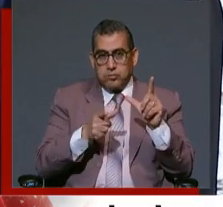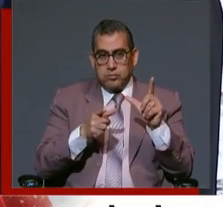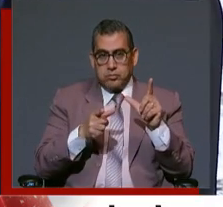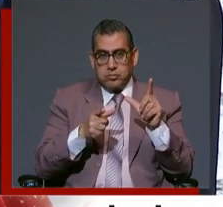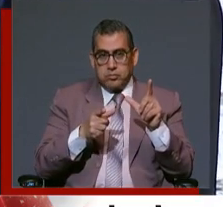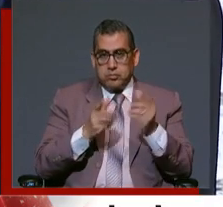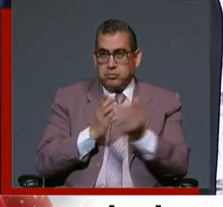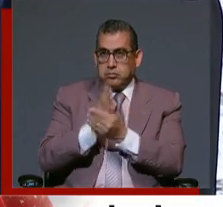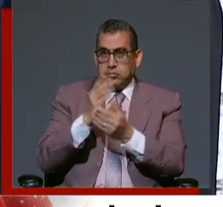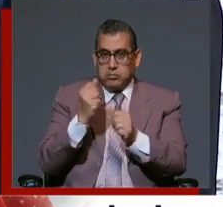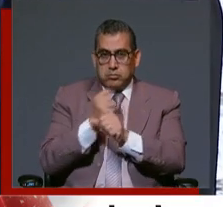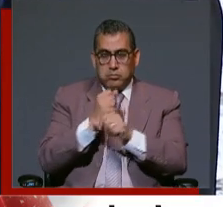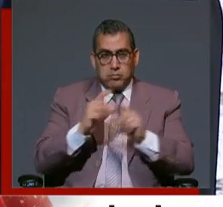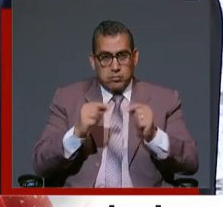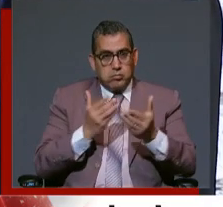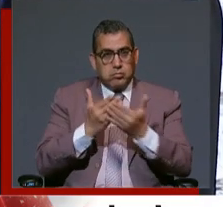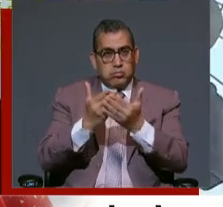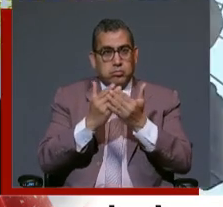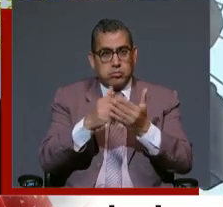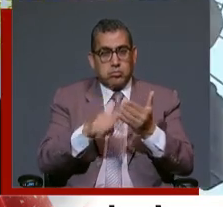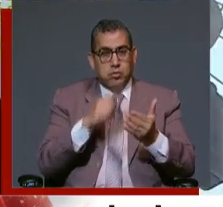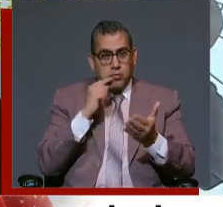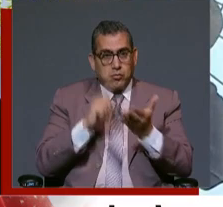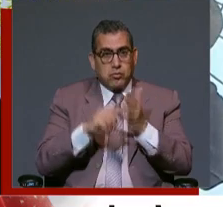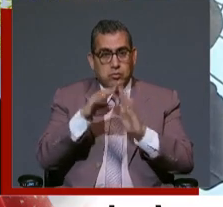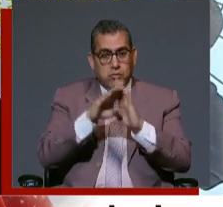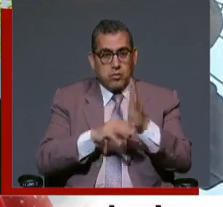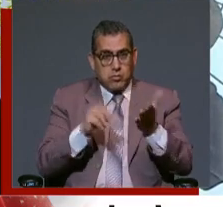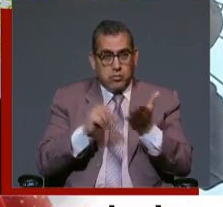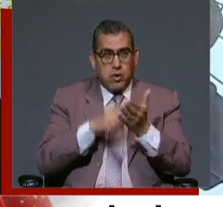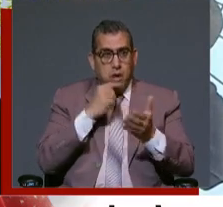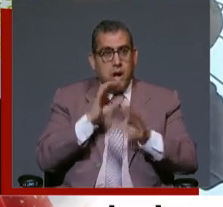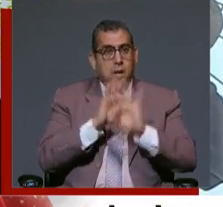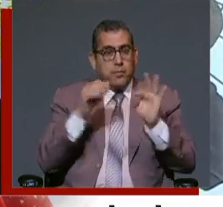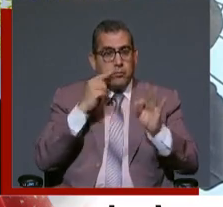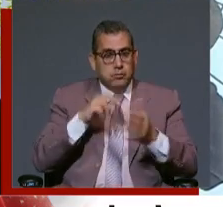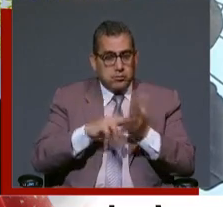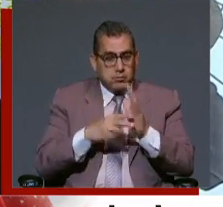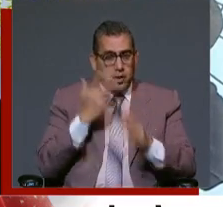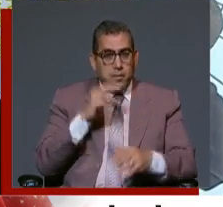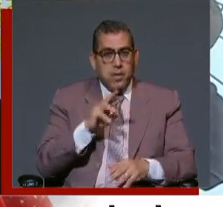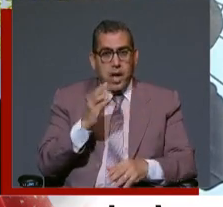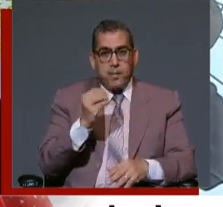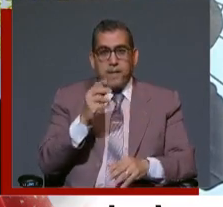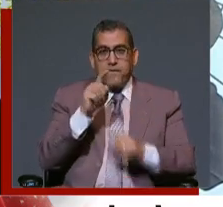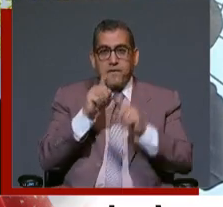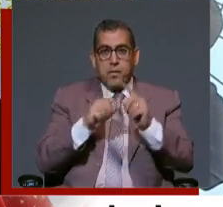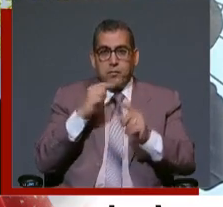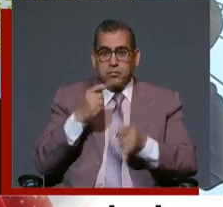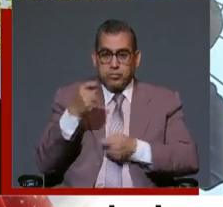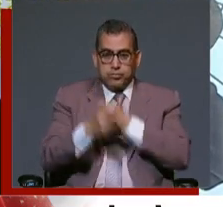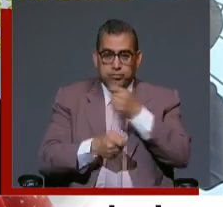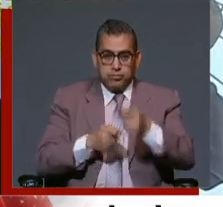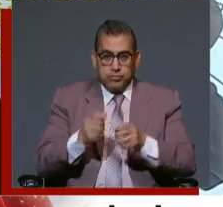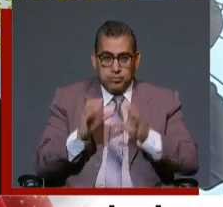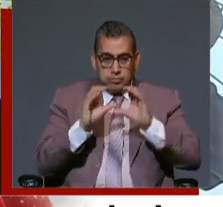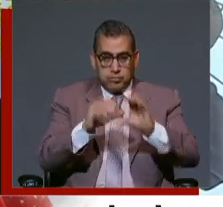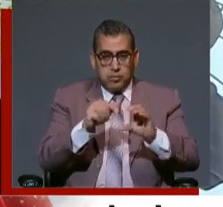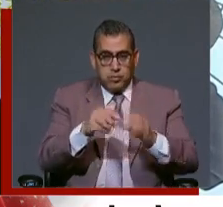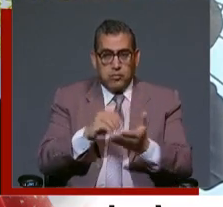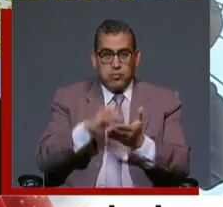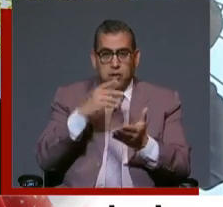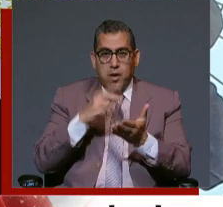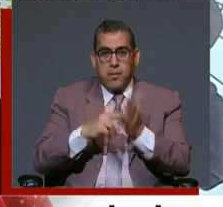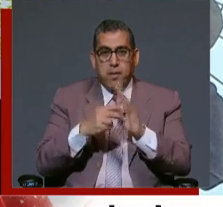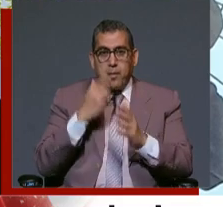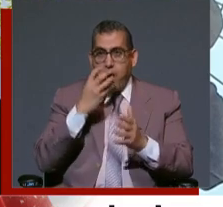جيد وإيجابي، فقد تجاوزنا التزاماتنا بتوفير 40% من إجمالي تمويلنا للمبادرات